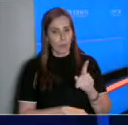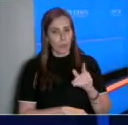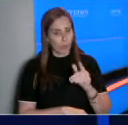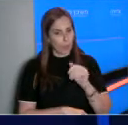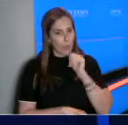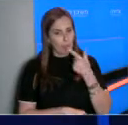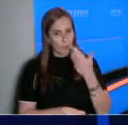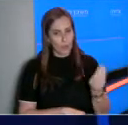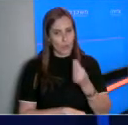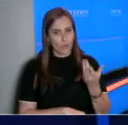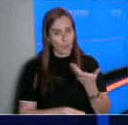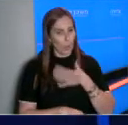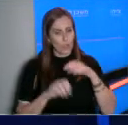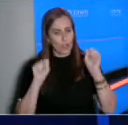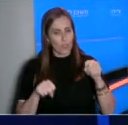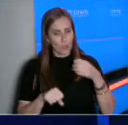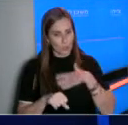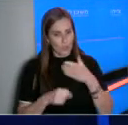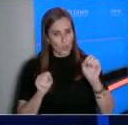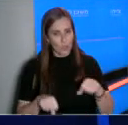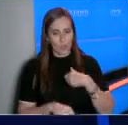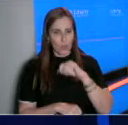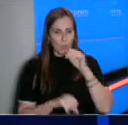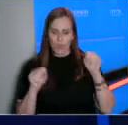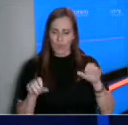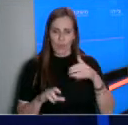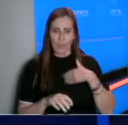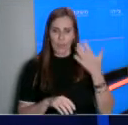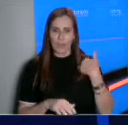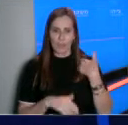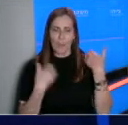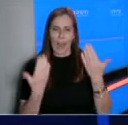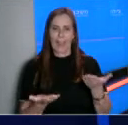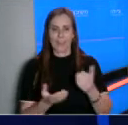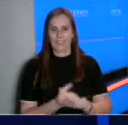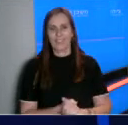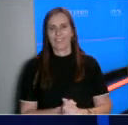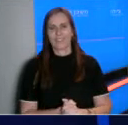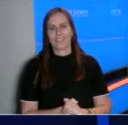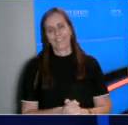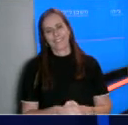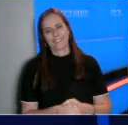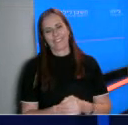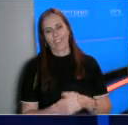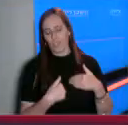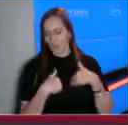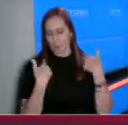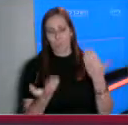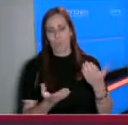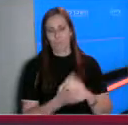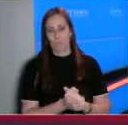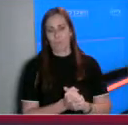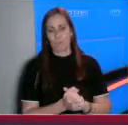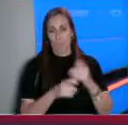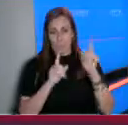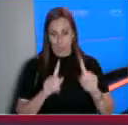רוצה, אתה גם כן איזה שליטה ככה, נתן לך במשהו? אני לא רוצה לשלוט, אני הייתי מחלק את זה. רוצים להתחלק. חלק את זה. מה,